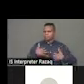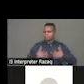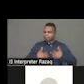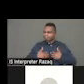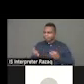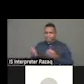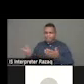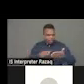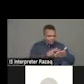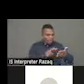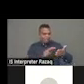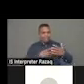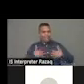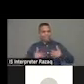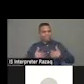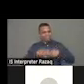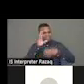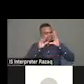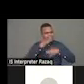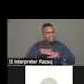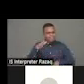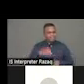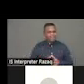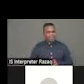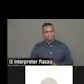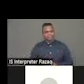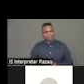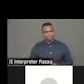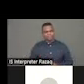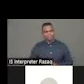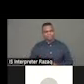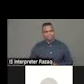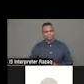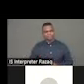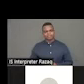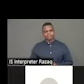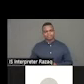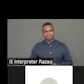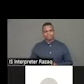amasomo ajyanye n'amasomo arimo bino bitabo twigishirizamo.